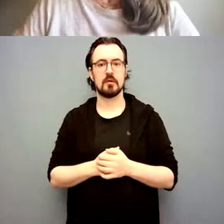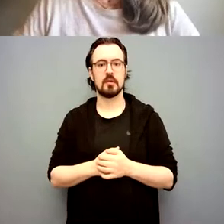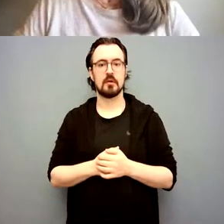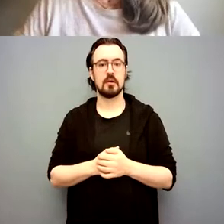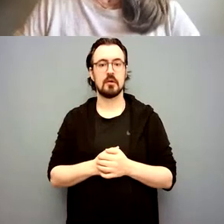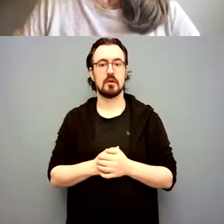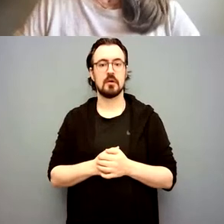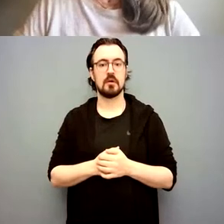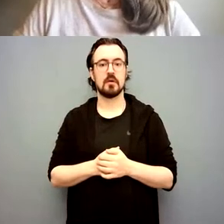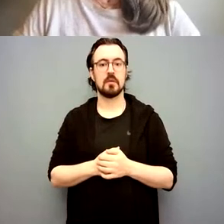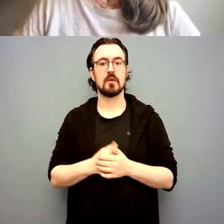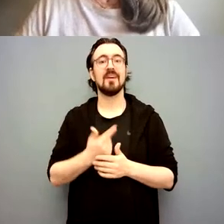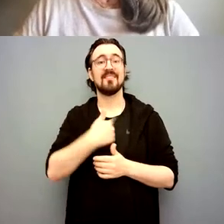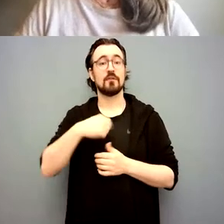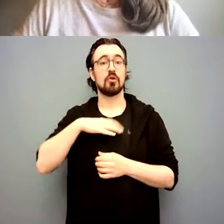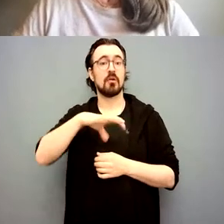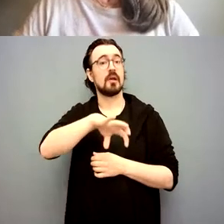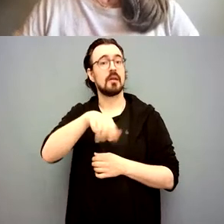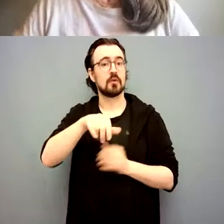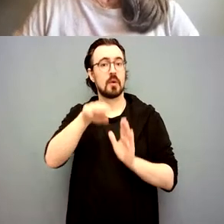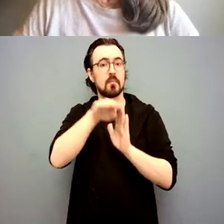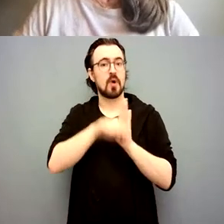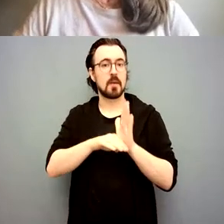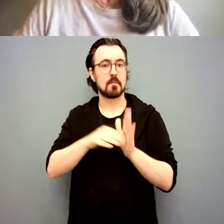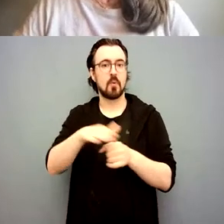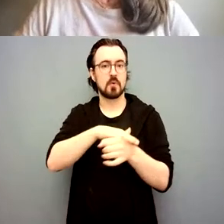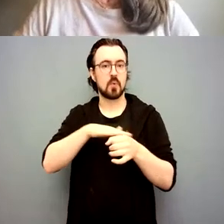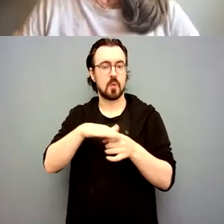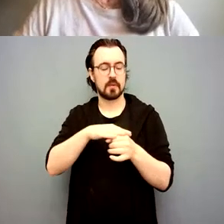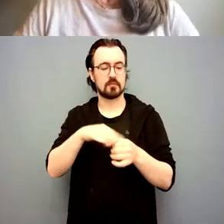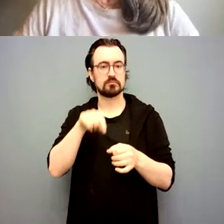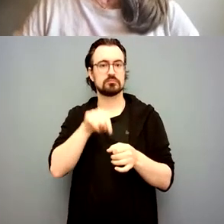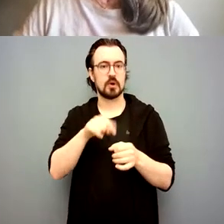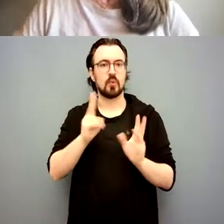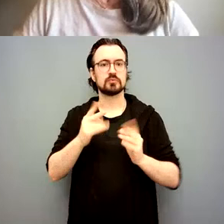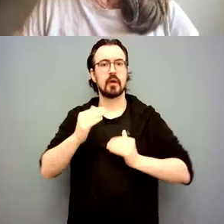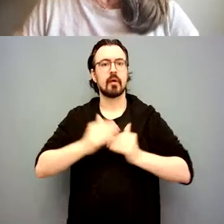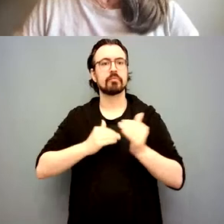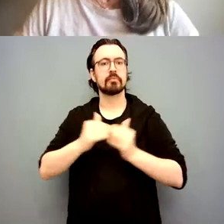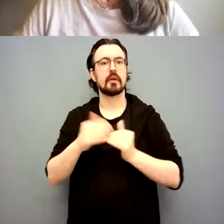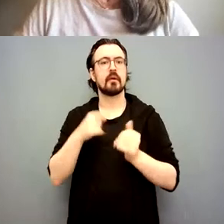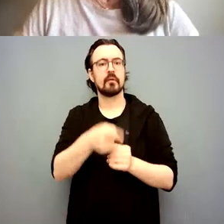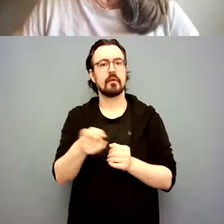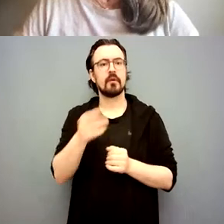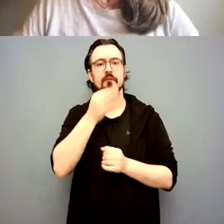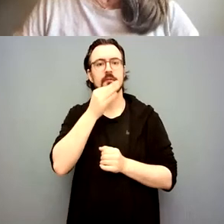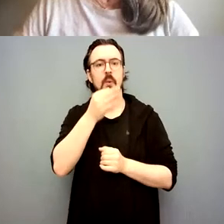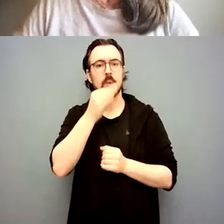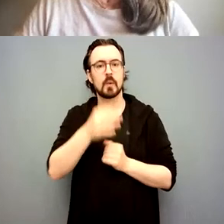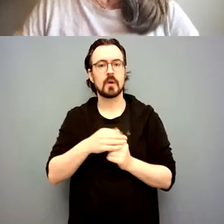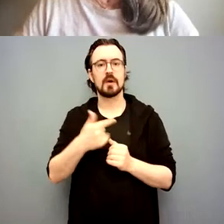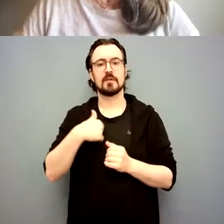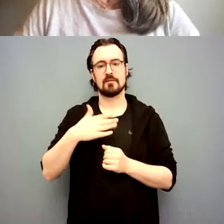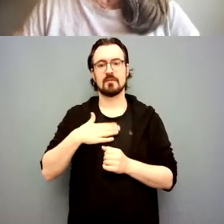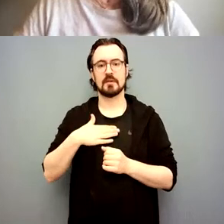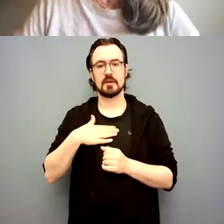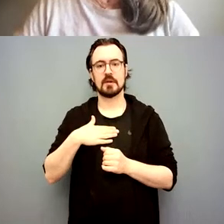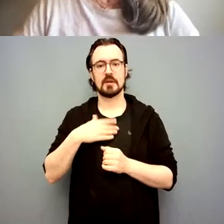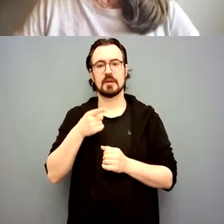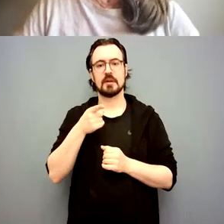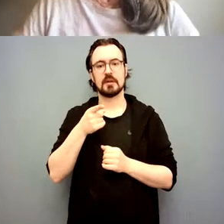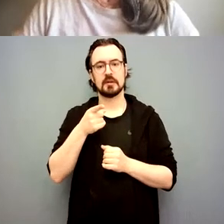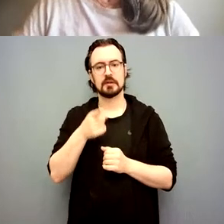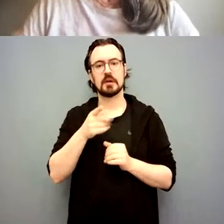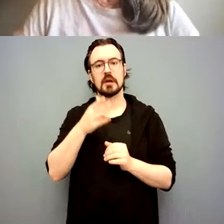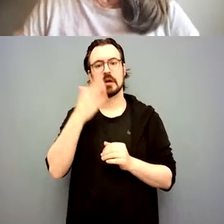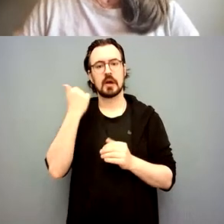ju ett regionalt programområde som också hanterar de här frågorna, och där vill jag att det